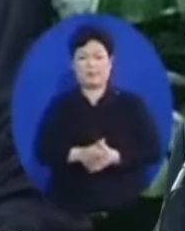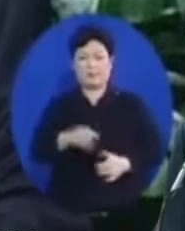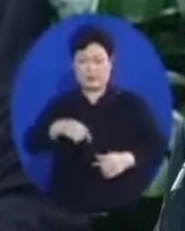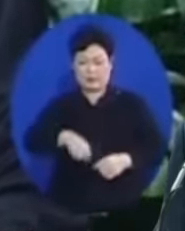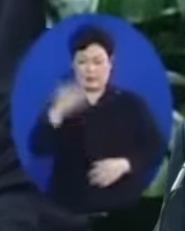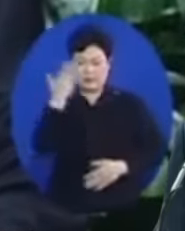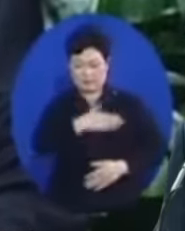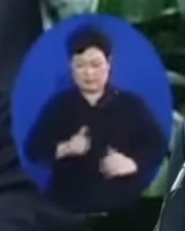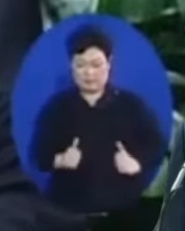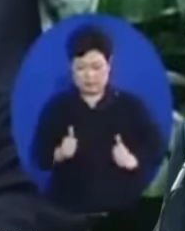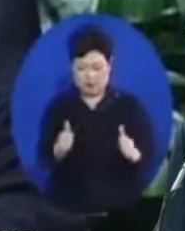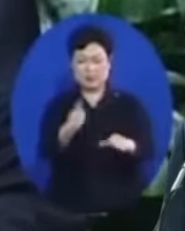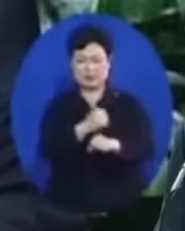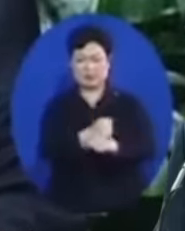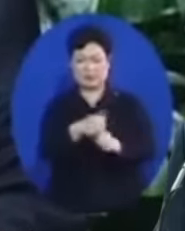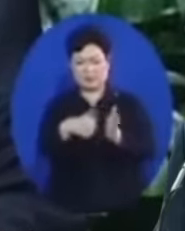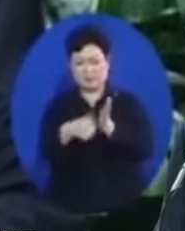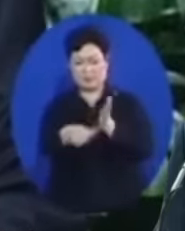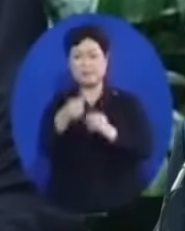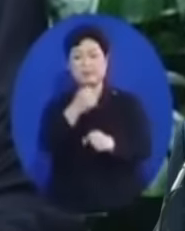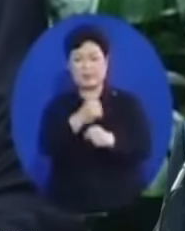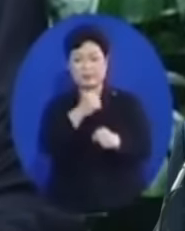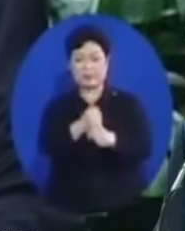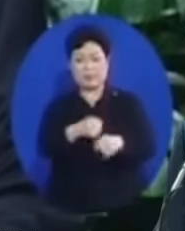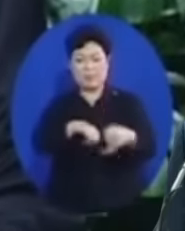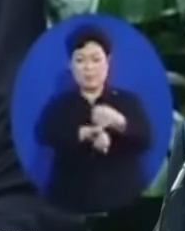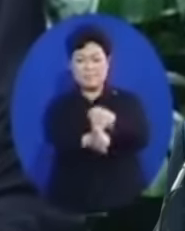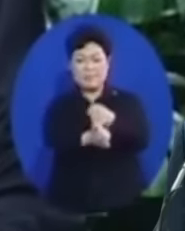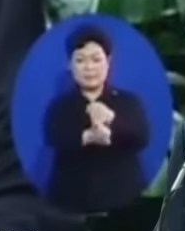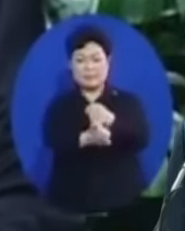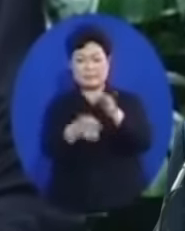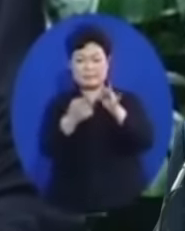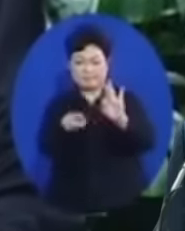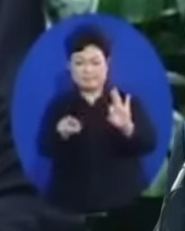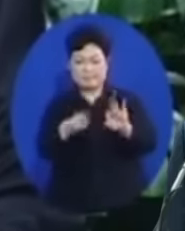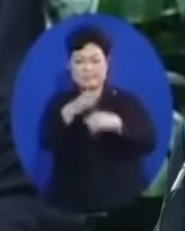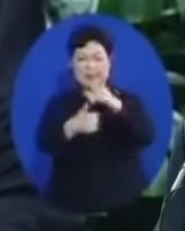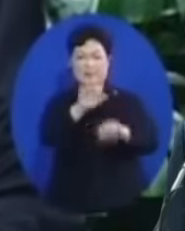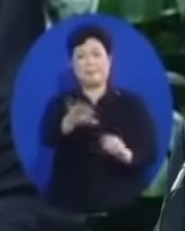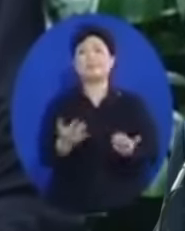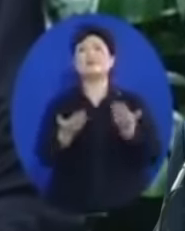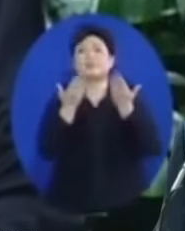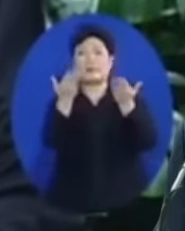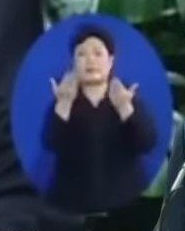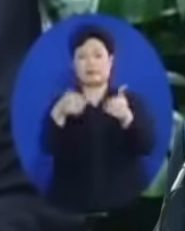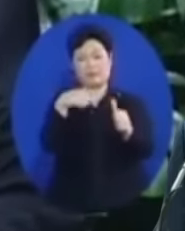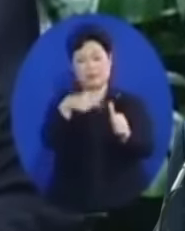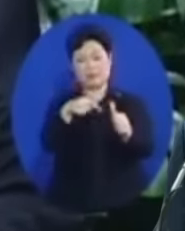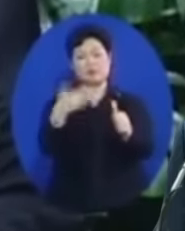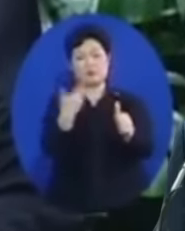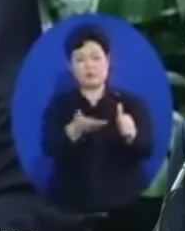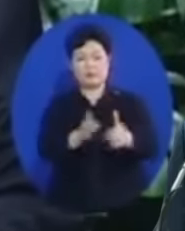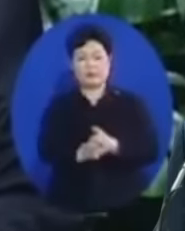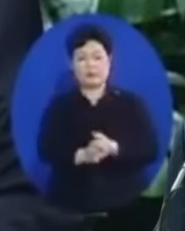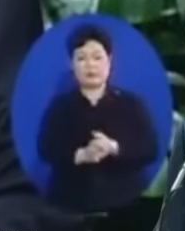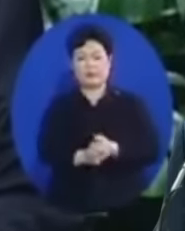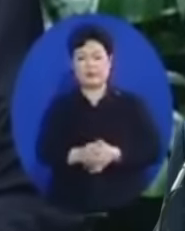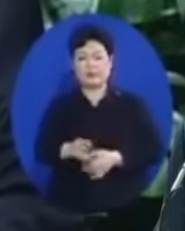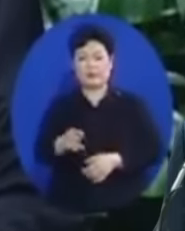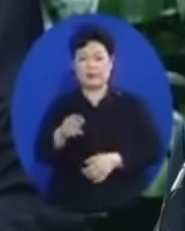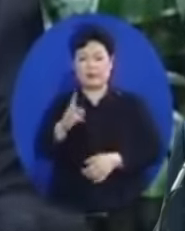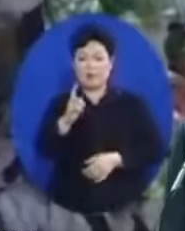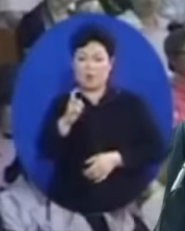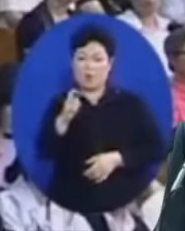정직하고 성실하게 제품을 만들고 반드시 11조를 하나님께 내라고 일러준 것입니다. 콜게이트는 그